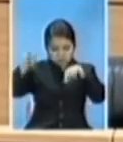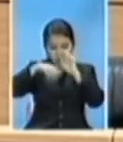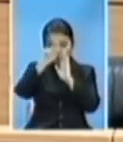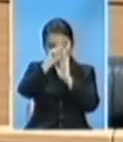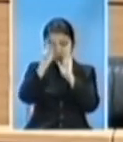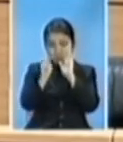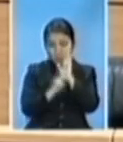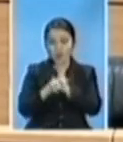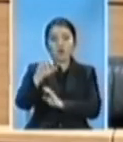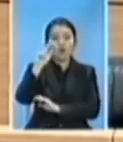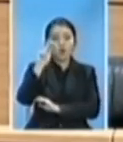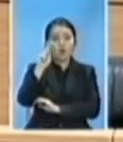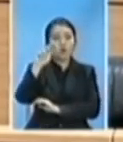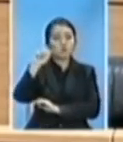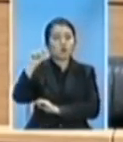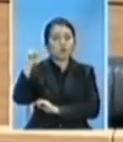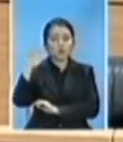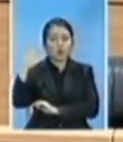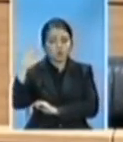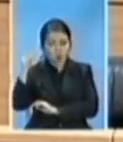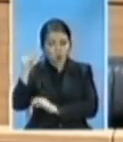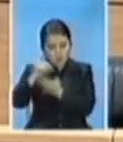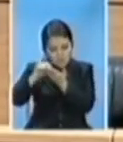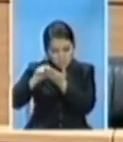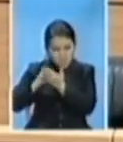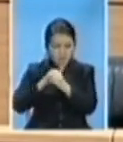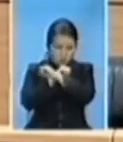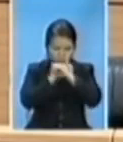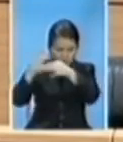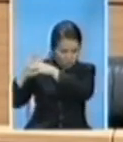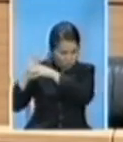ช.เขียนกฎหมายกันไว้หมดครับ